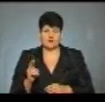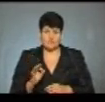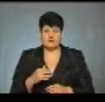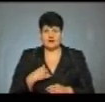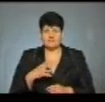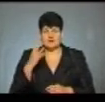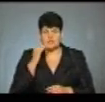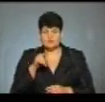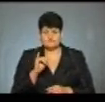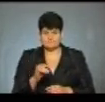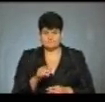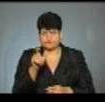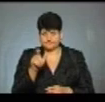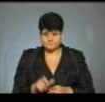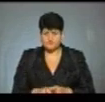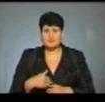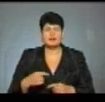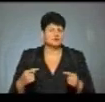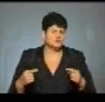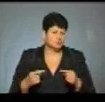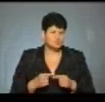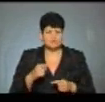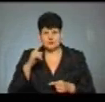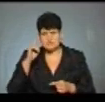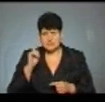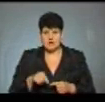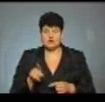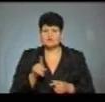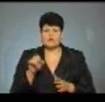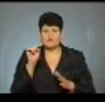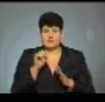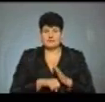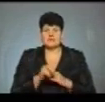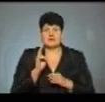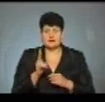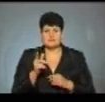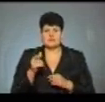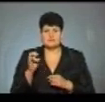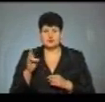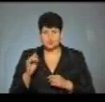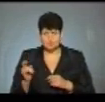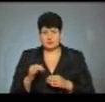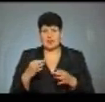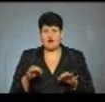токсична персона. Я точно знаю, що вбивці Каті Гандзюк на волі.